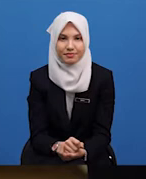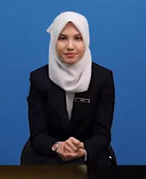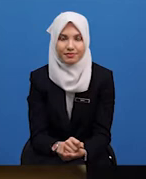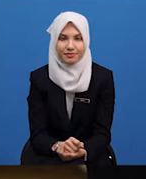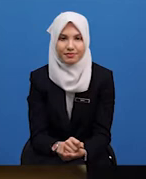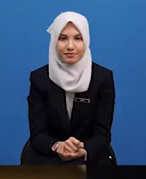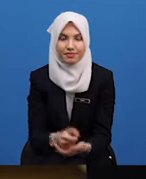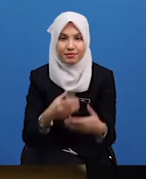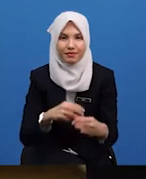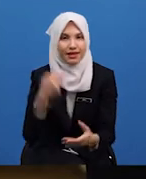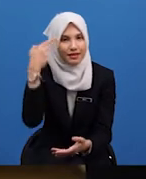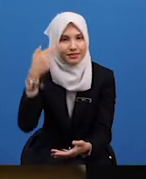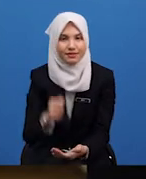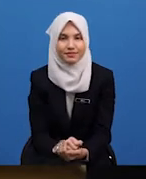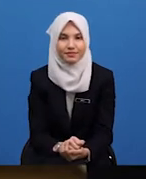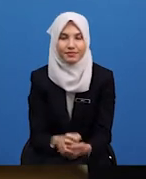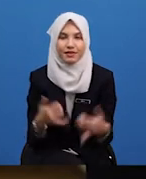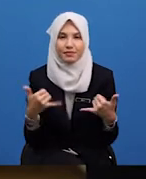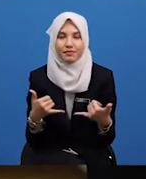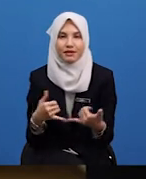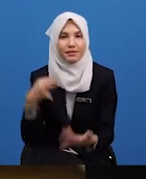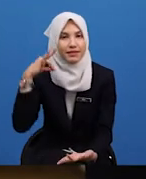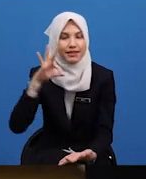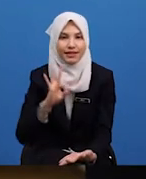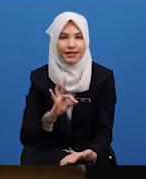Cuba pula Haziq untuk mainkan petikan ghazal.